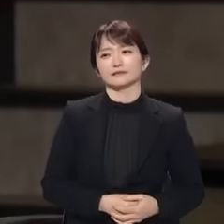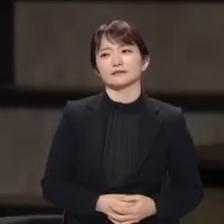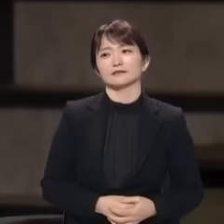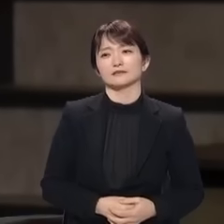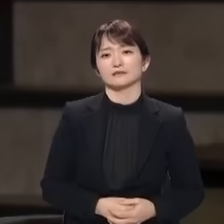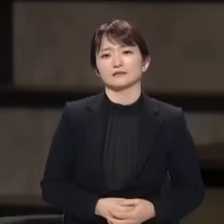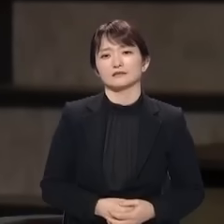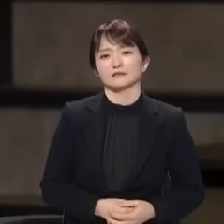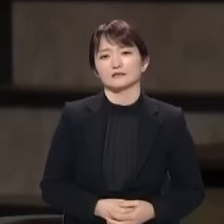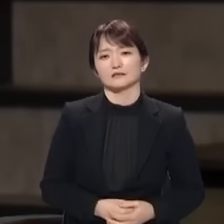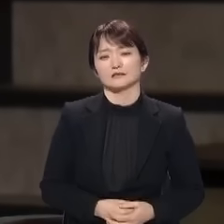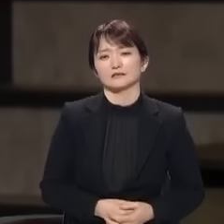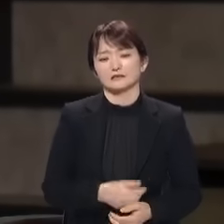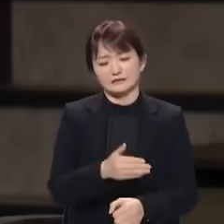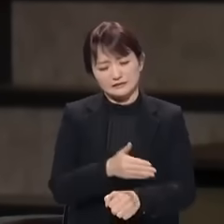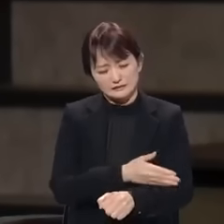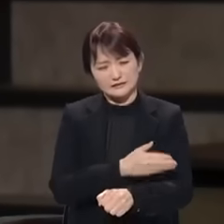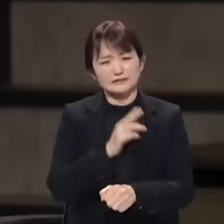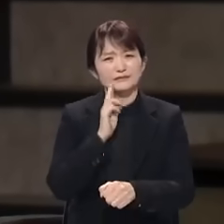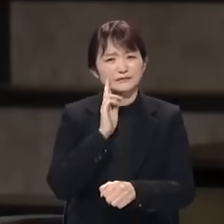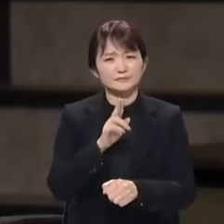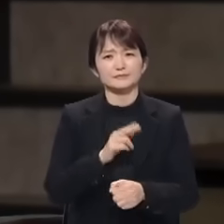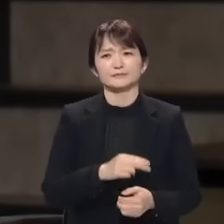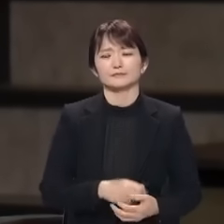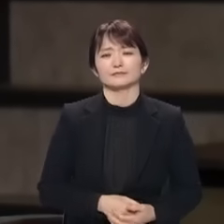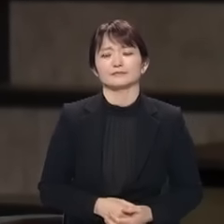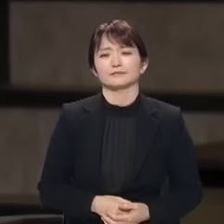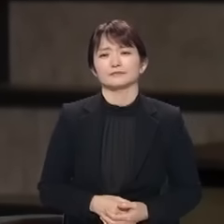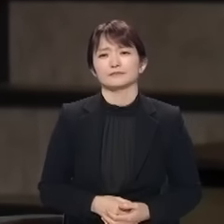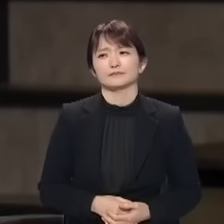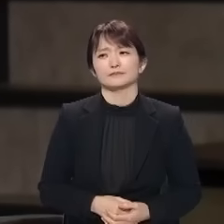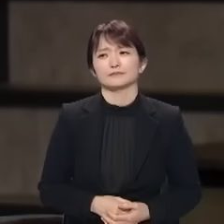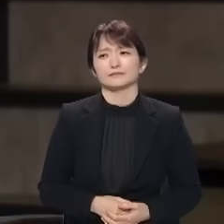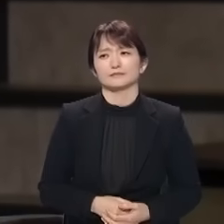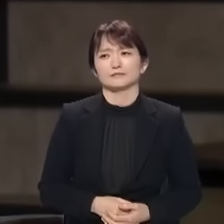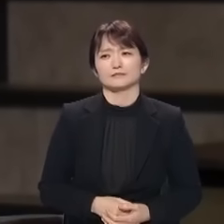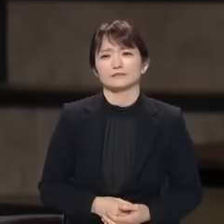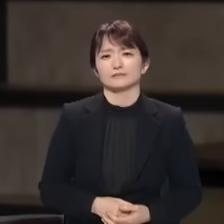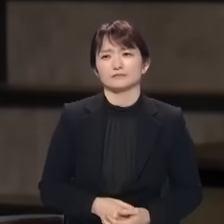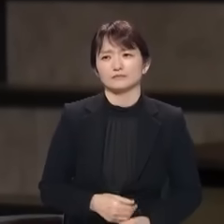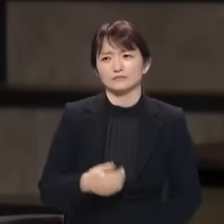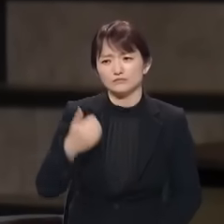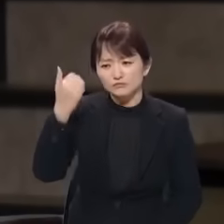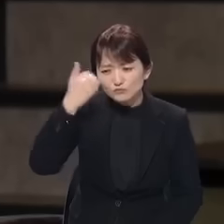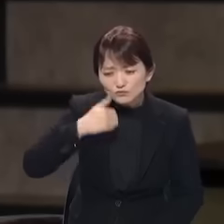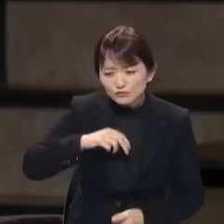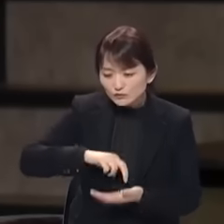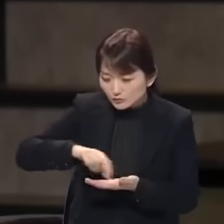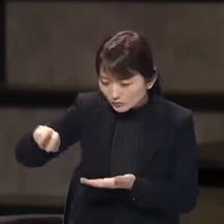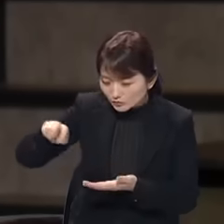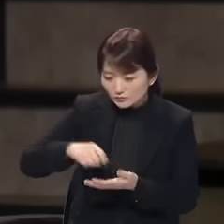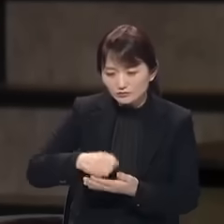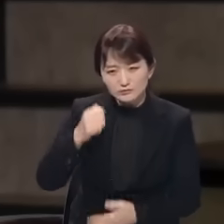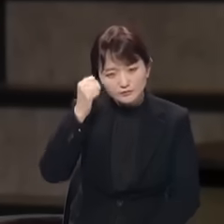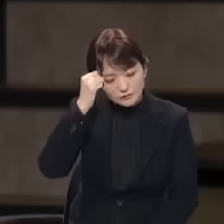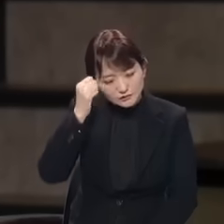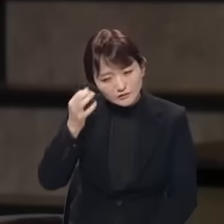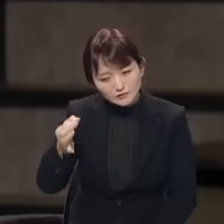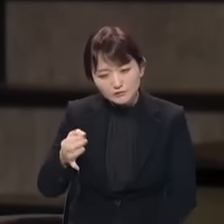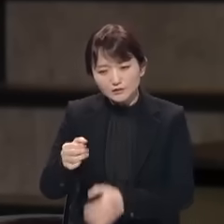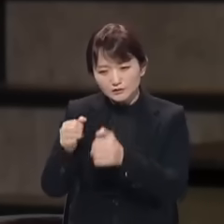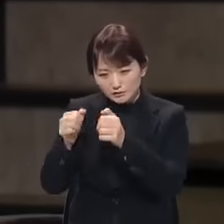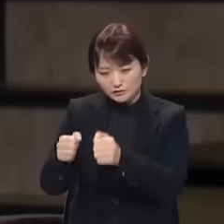좀 허영이 많고 뭐 이런 사람인 것 같은데, 지금 뭐 누구한테 보낸 메시지를 보면 뭐 숙박비, 뭐